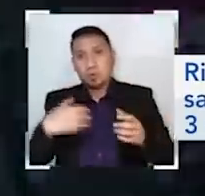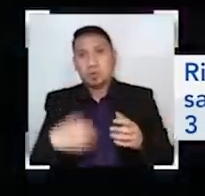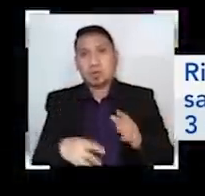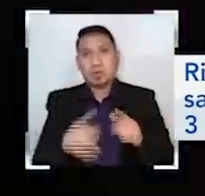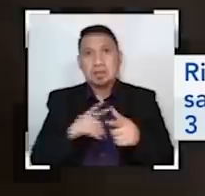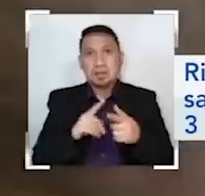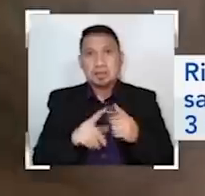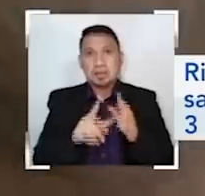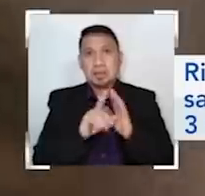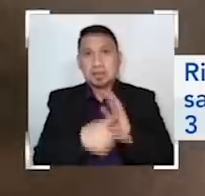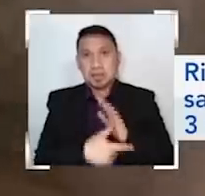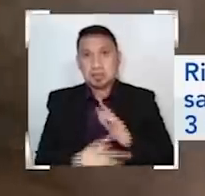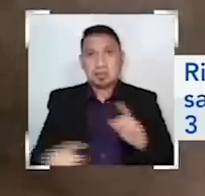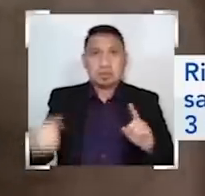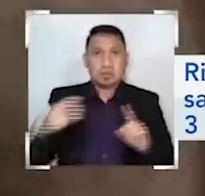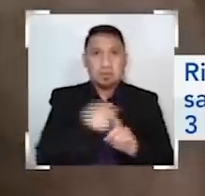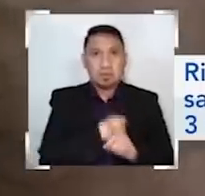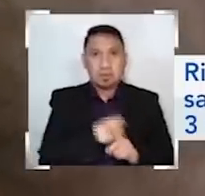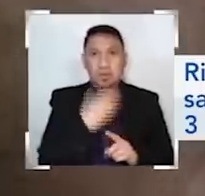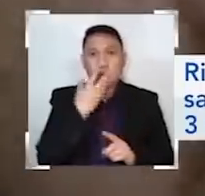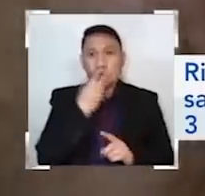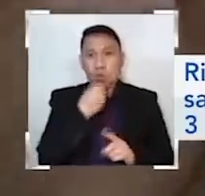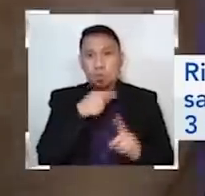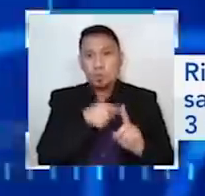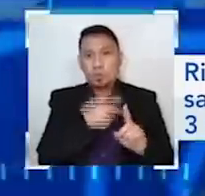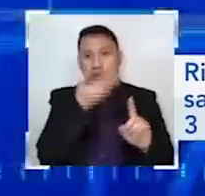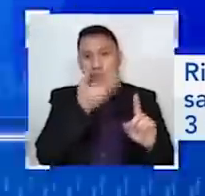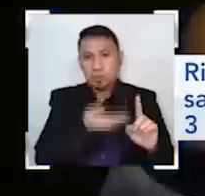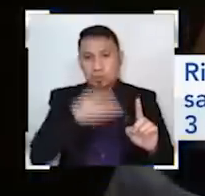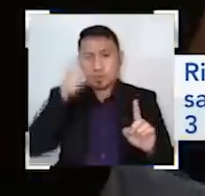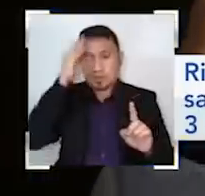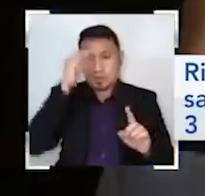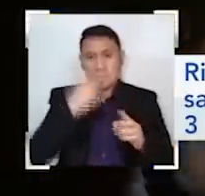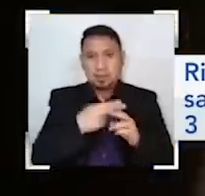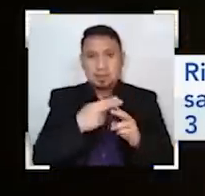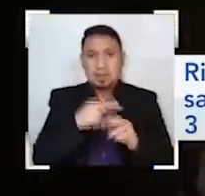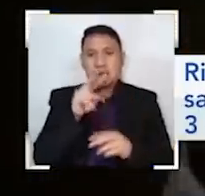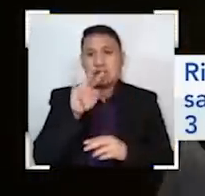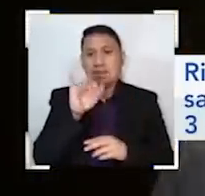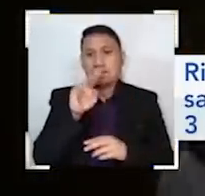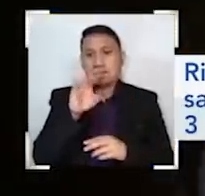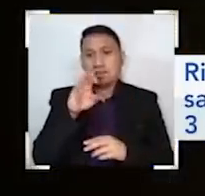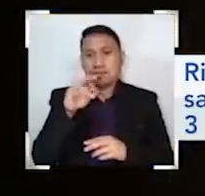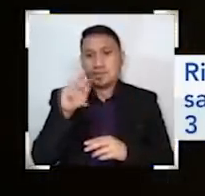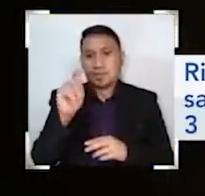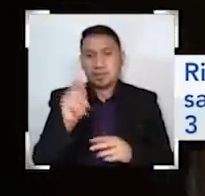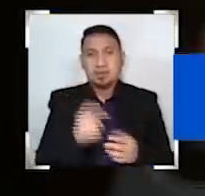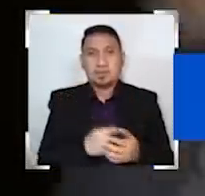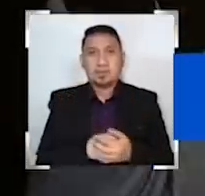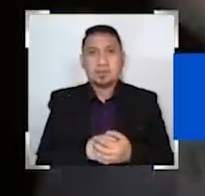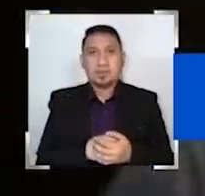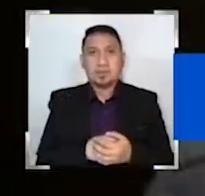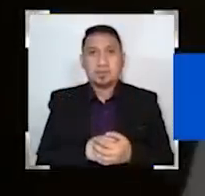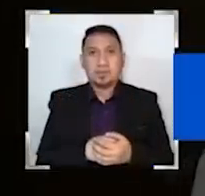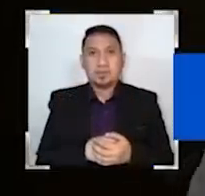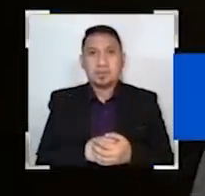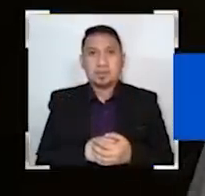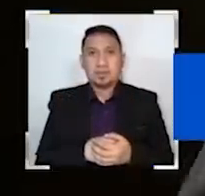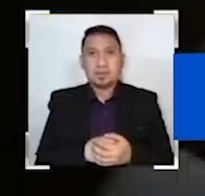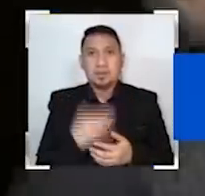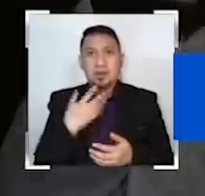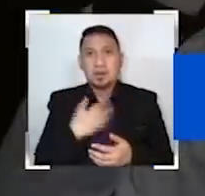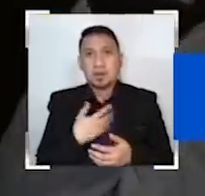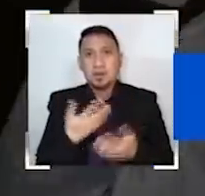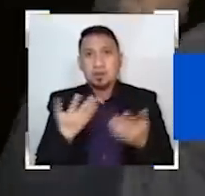nakisuntok na rin. Kinilala ang biktima na si Vincent Corby. Sa Mr. Corby, nanonood ka ngayon. Andito po si Munching